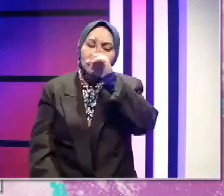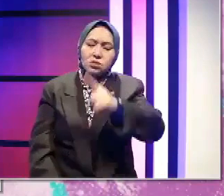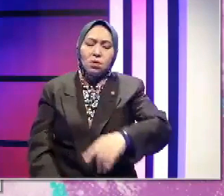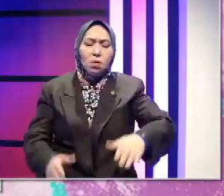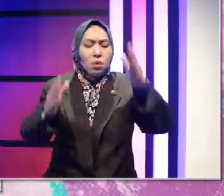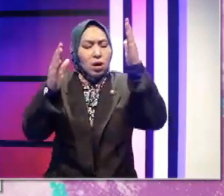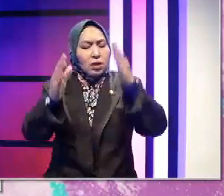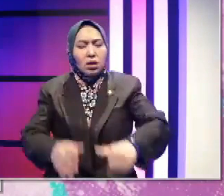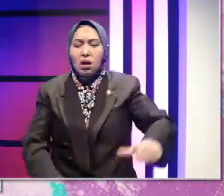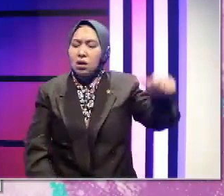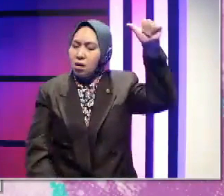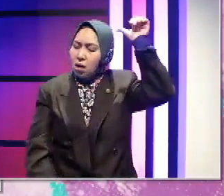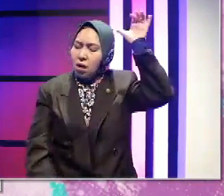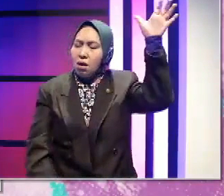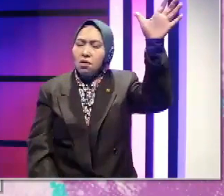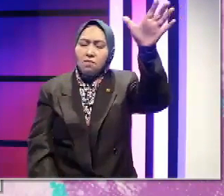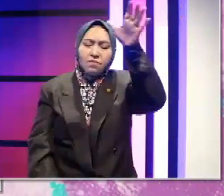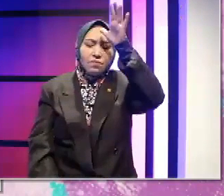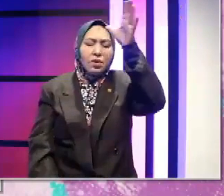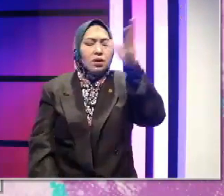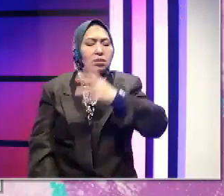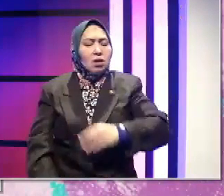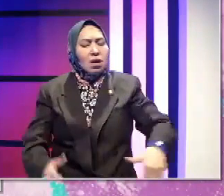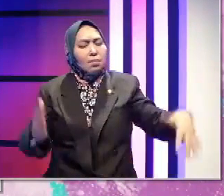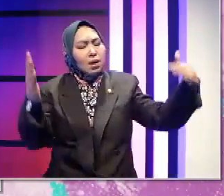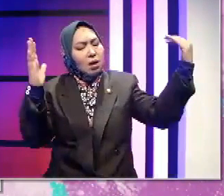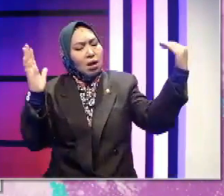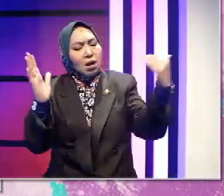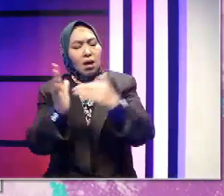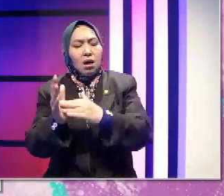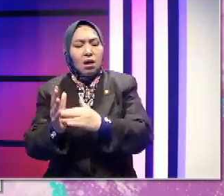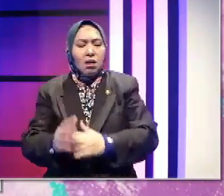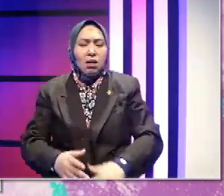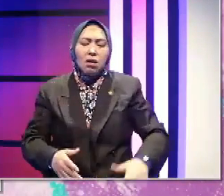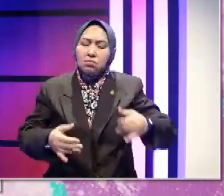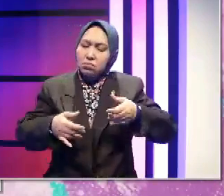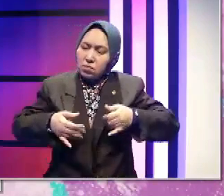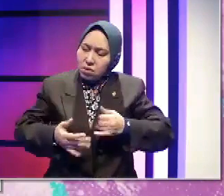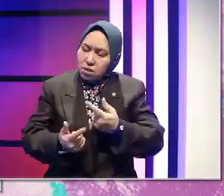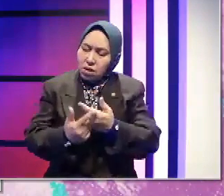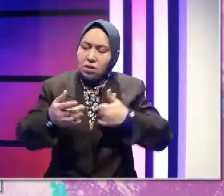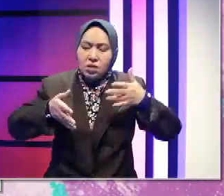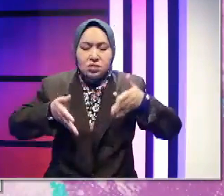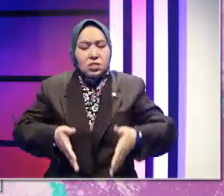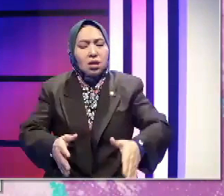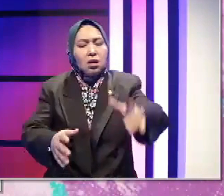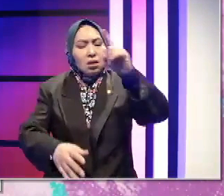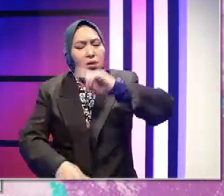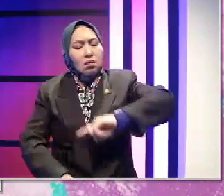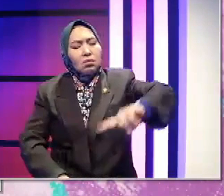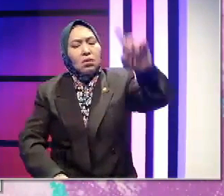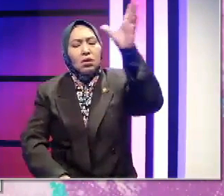إن الذين كفروا وصدوا عن